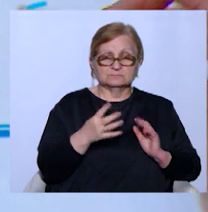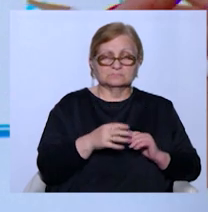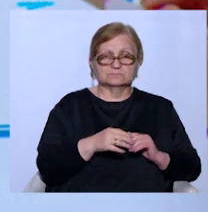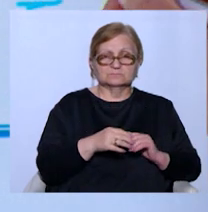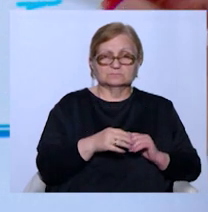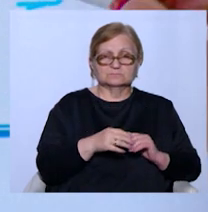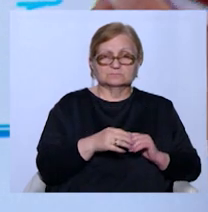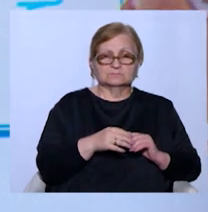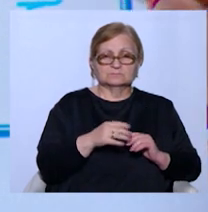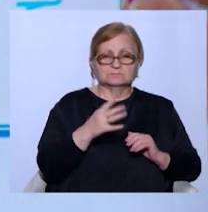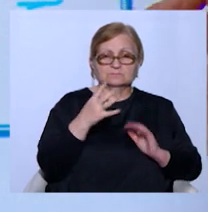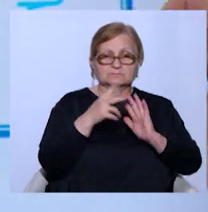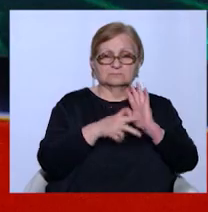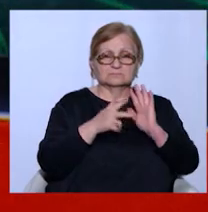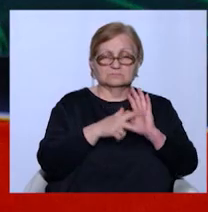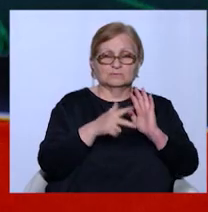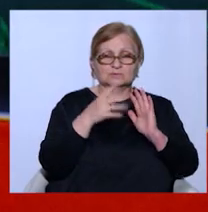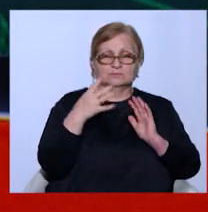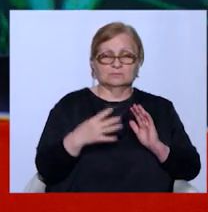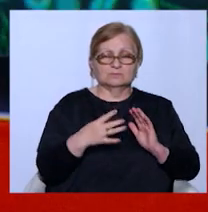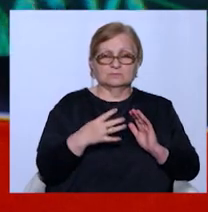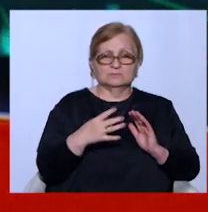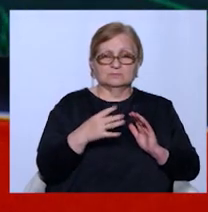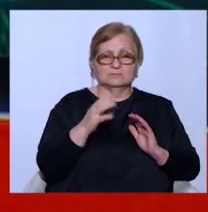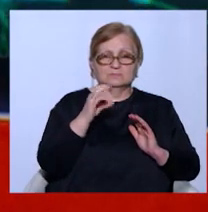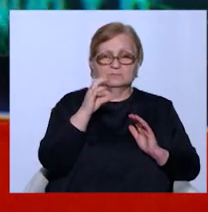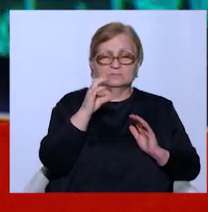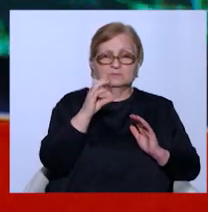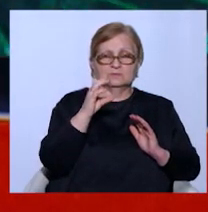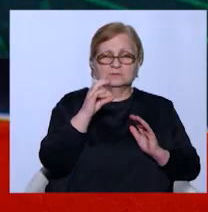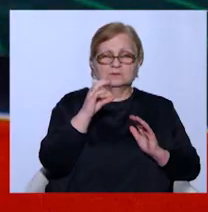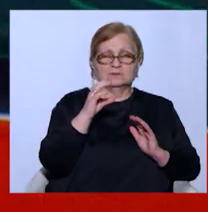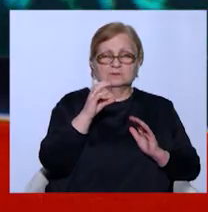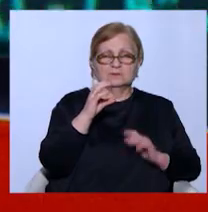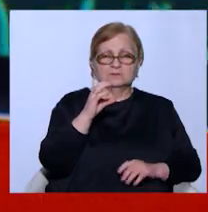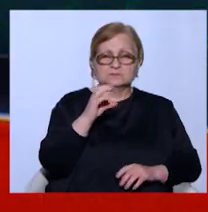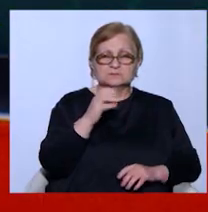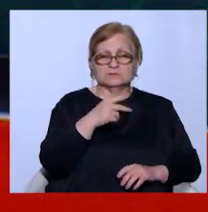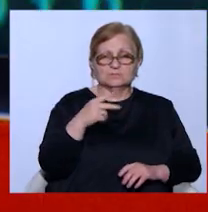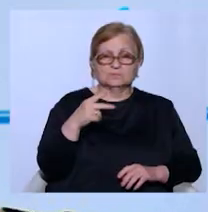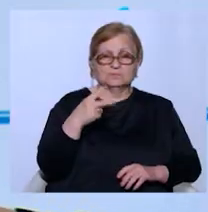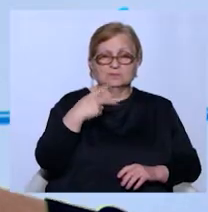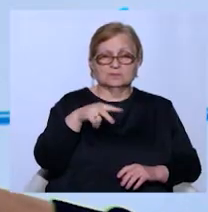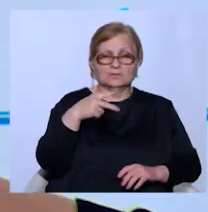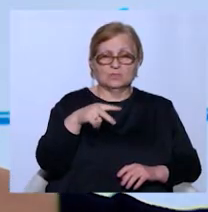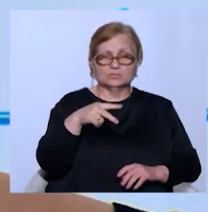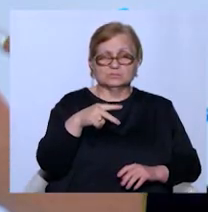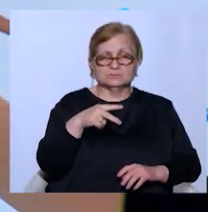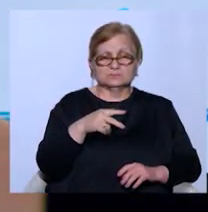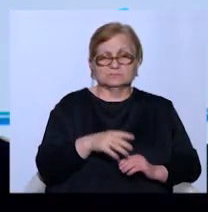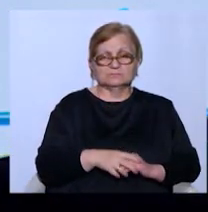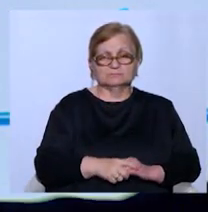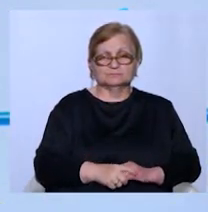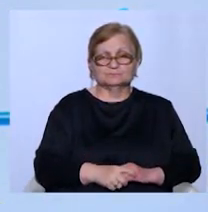0.4-თან, ანუ 80 მეოთხედი და C უდრის 20 ერთეულს. აი მოდით აქ დავწერ. C უდრის 20 ერთეულს.